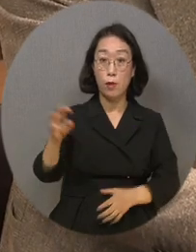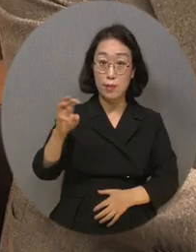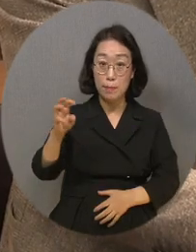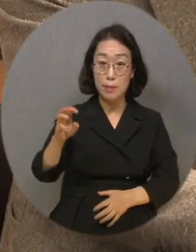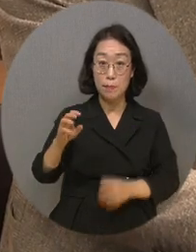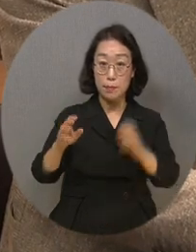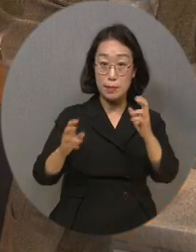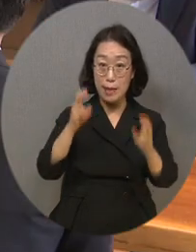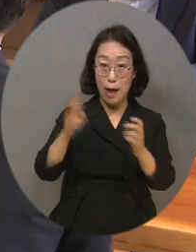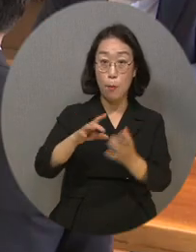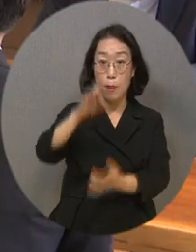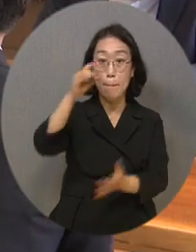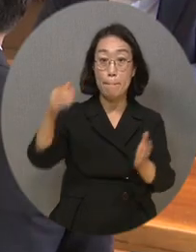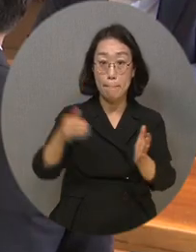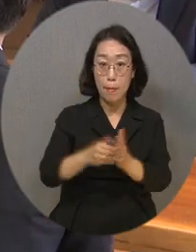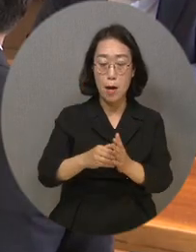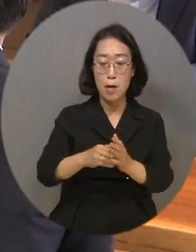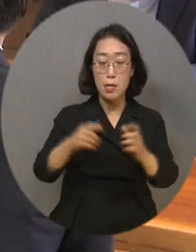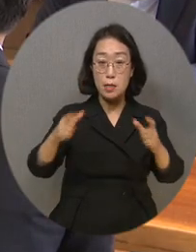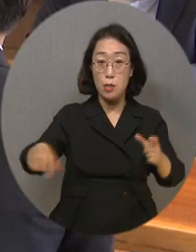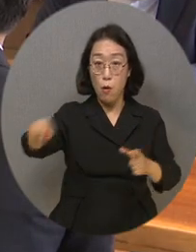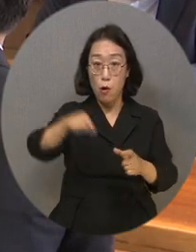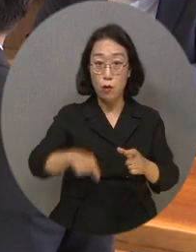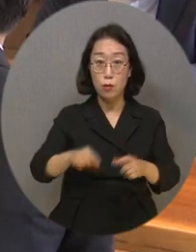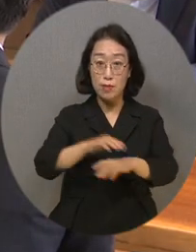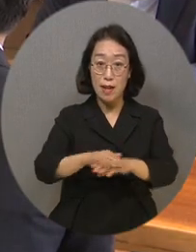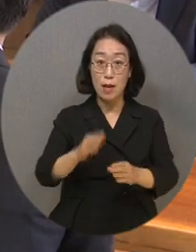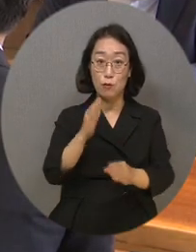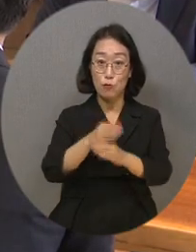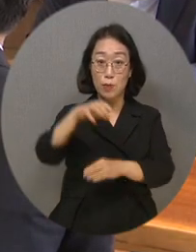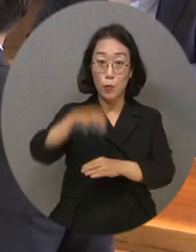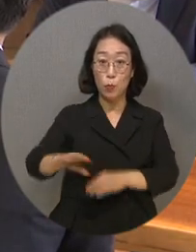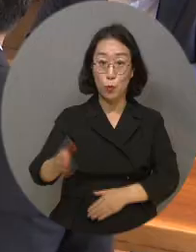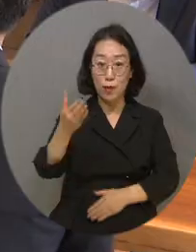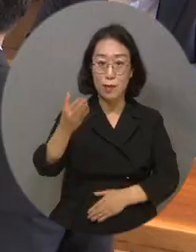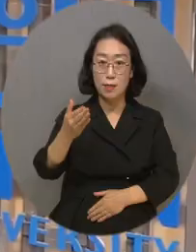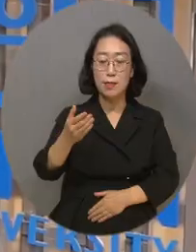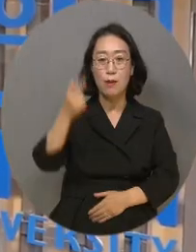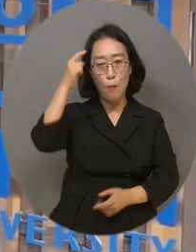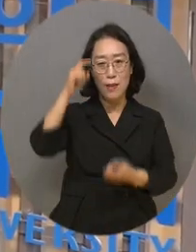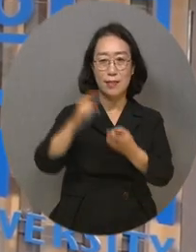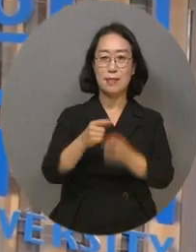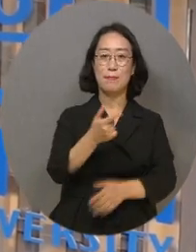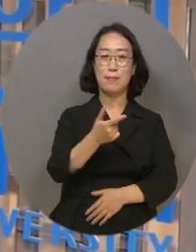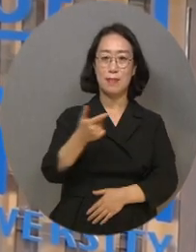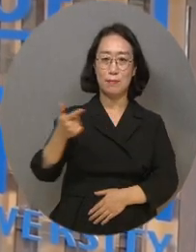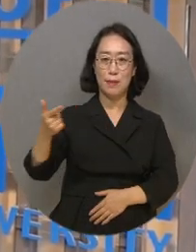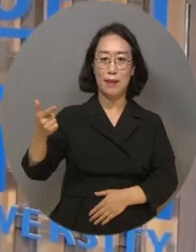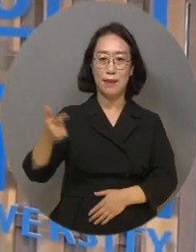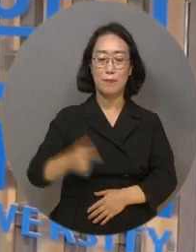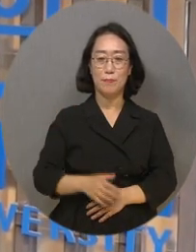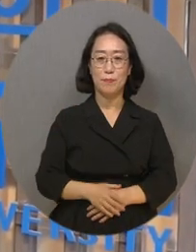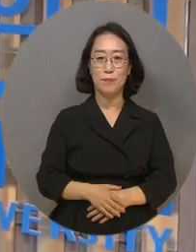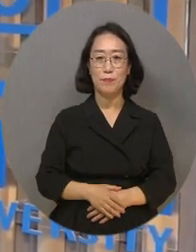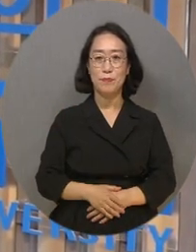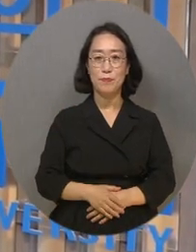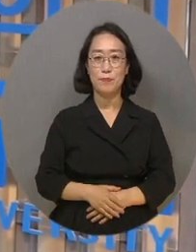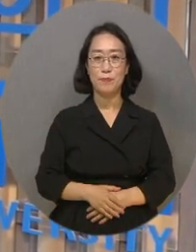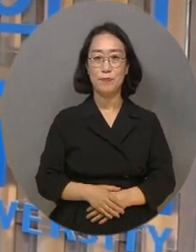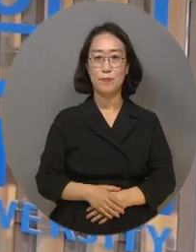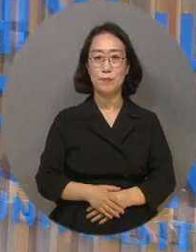30사업에 최종 선정돼 지역 혁신의 구심점이 될수 있을지 주목됩니다. 복지TV 뉴스 정의연입니다.